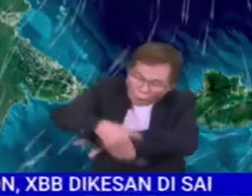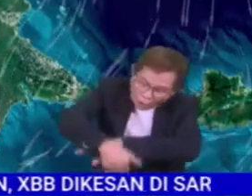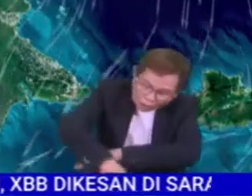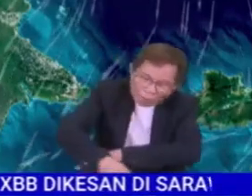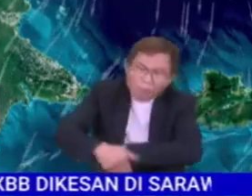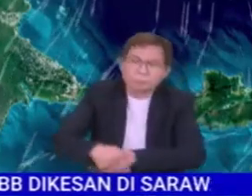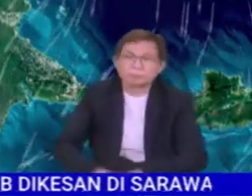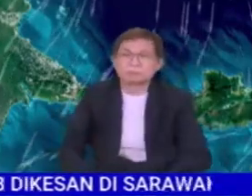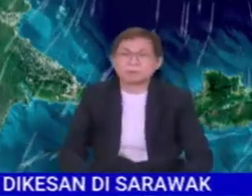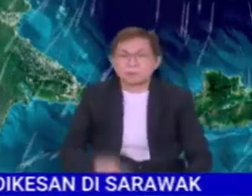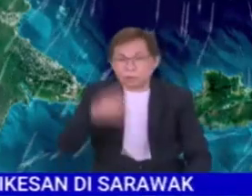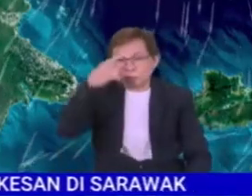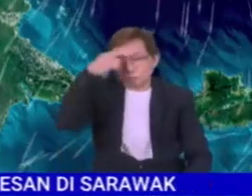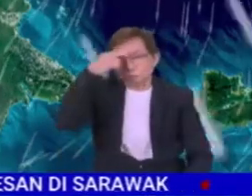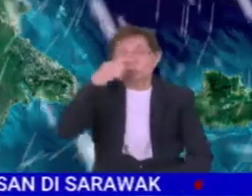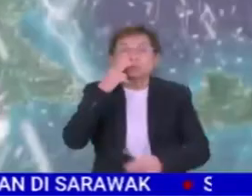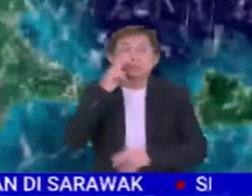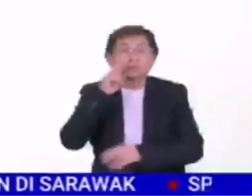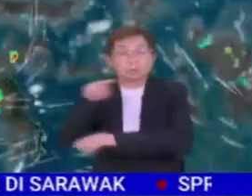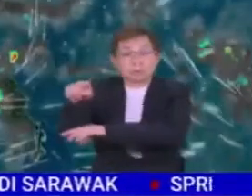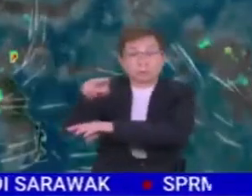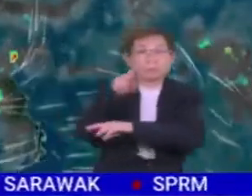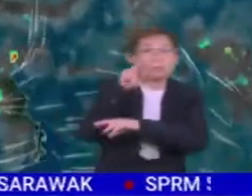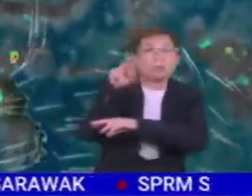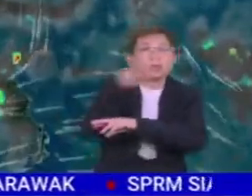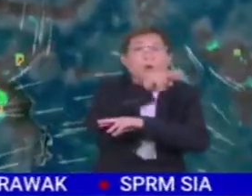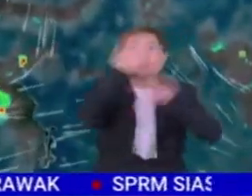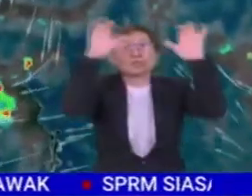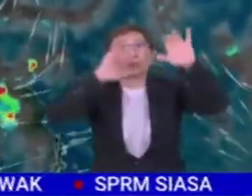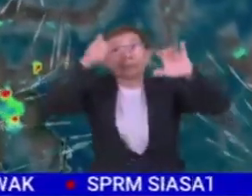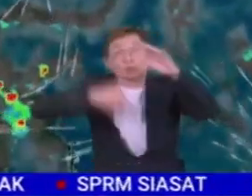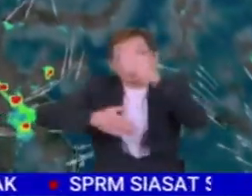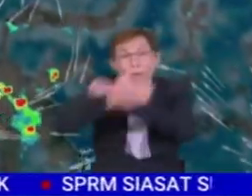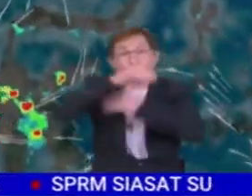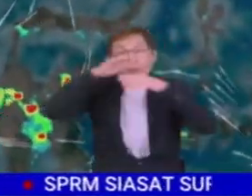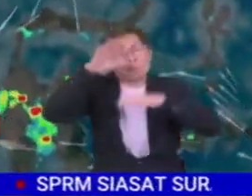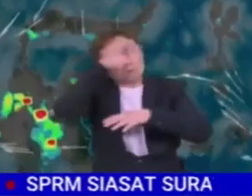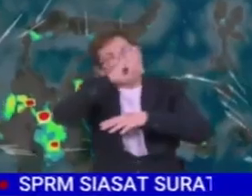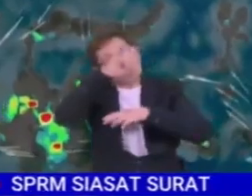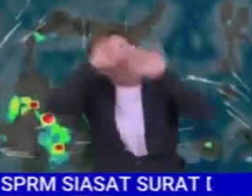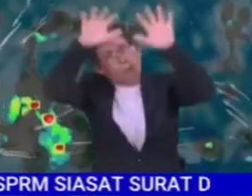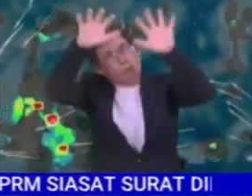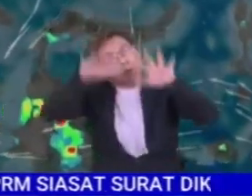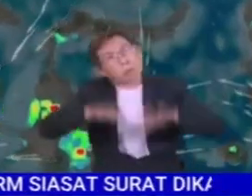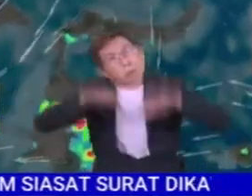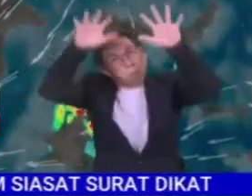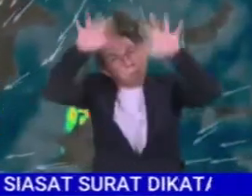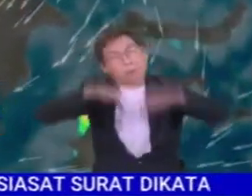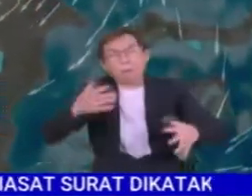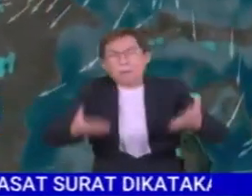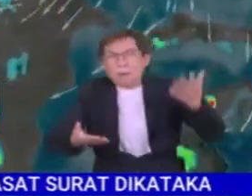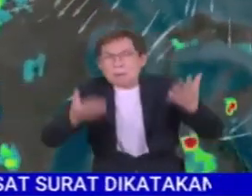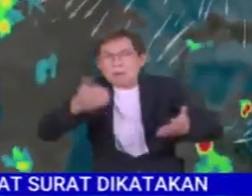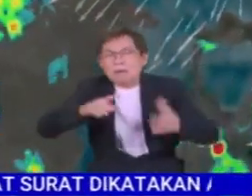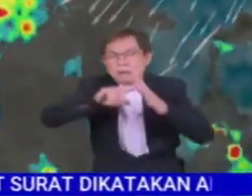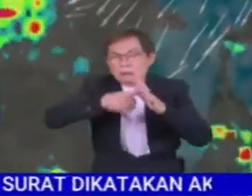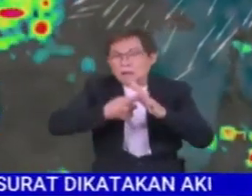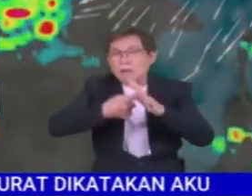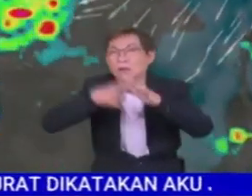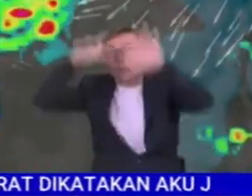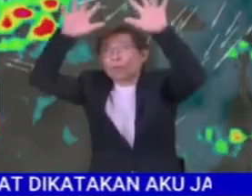nanti. Untuk tinjauan cuaca pada pagi esok pula, dijangkakan hujan lebat juga akan bergerak dan dijangka akan mula